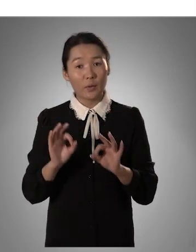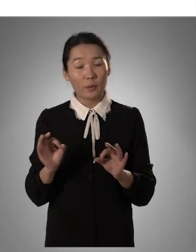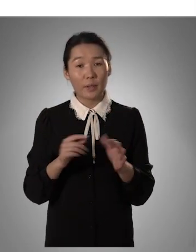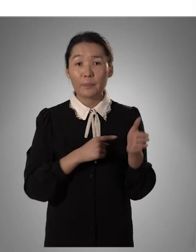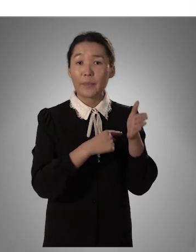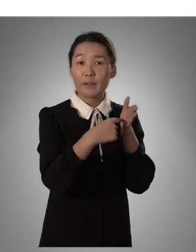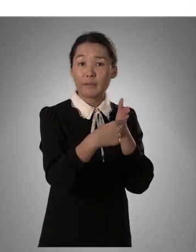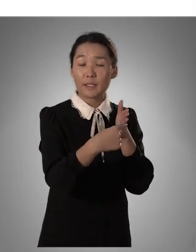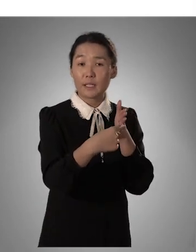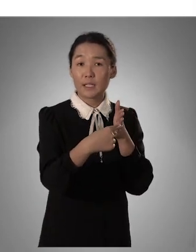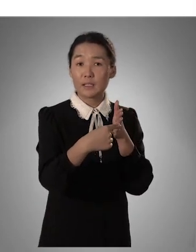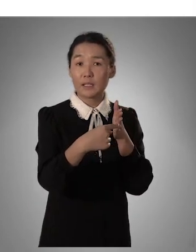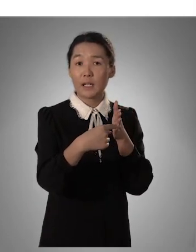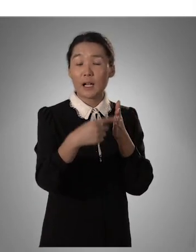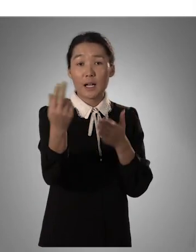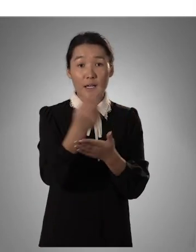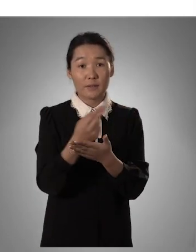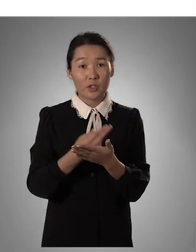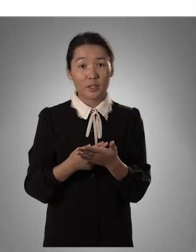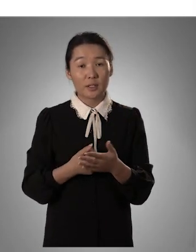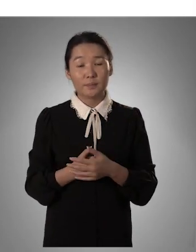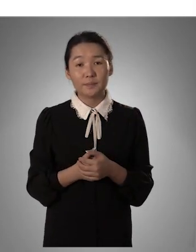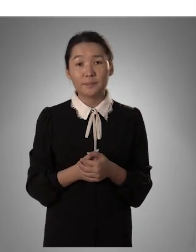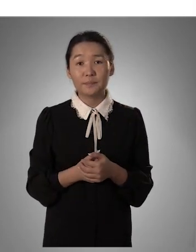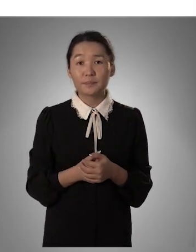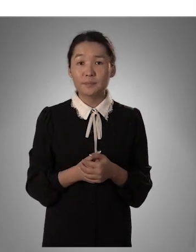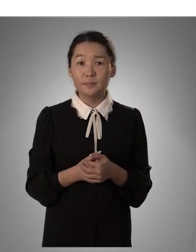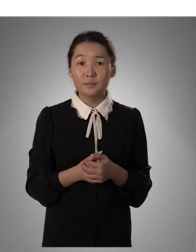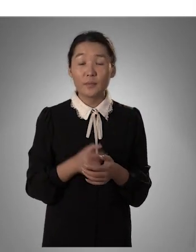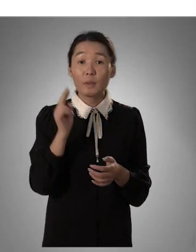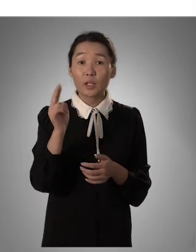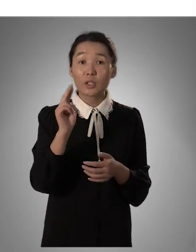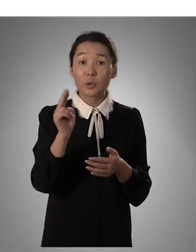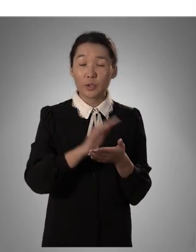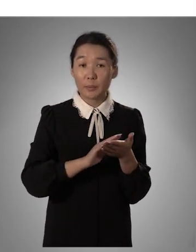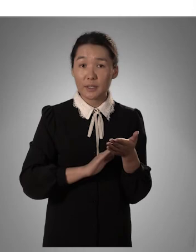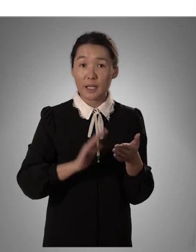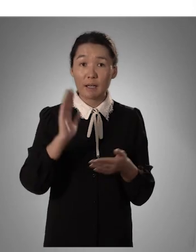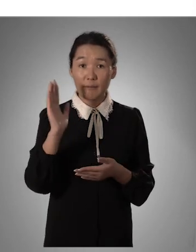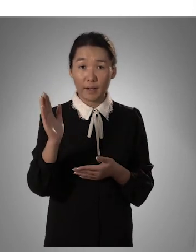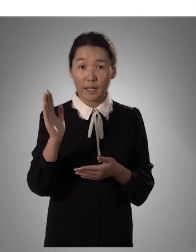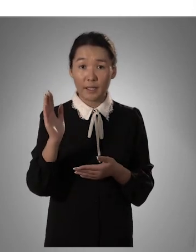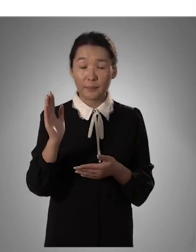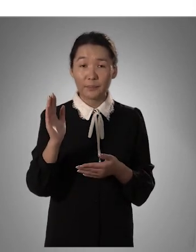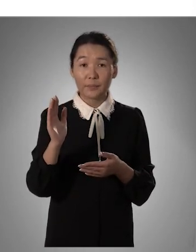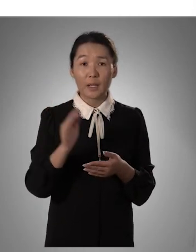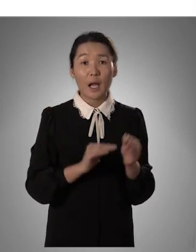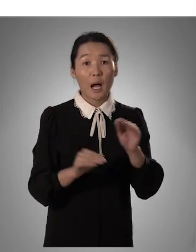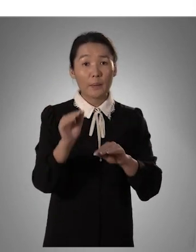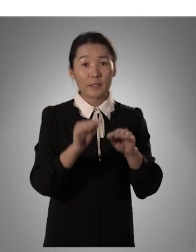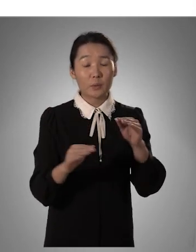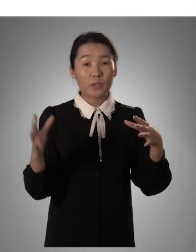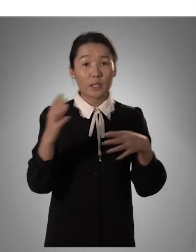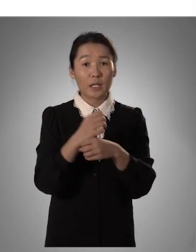их графически те кто написали букву в образуйте краткую